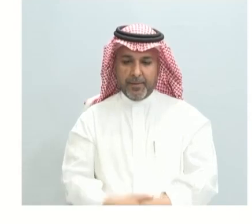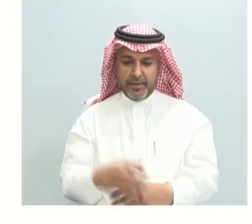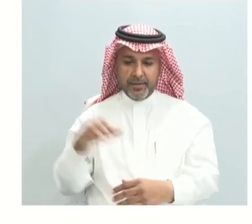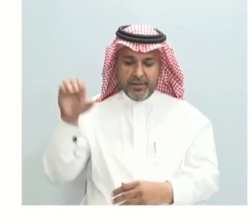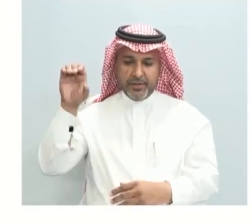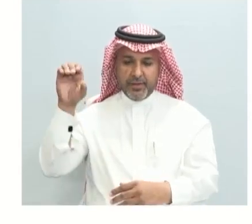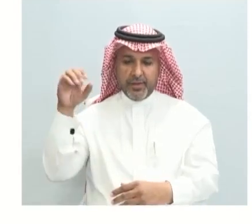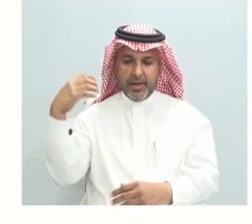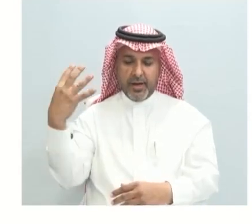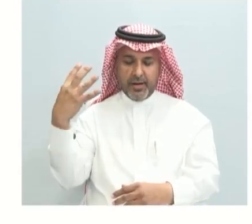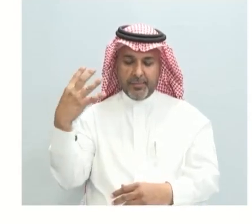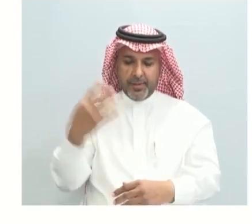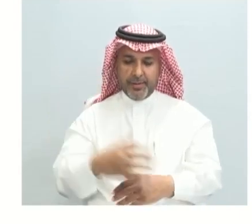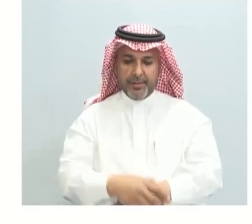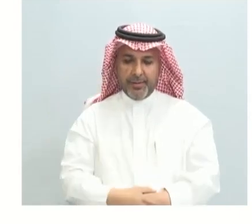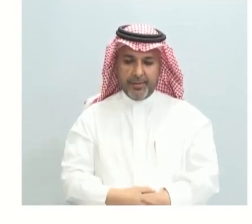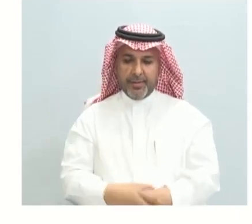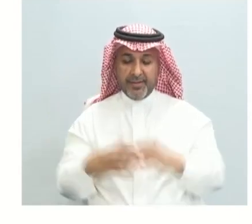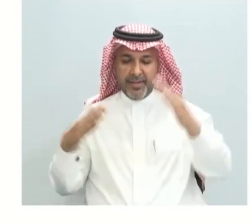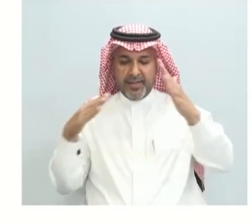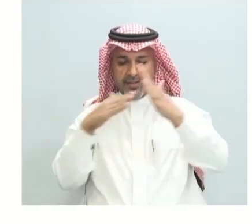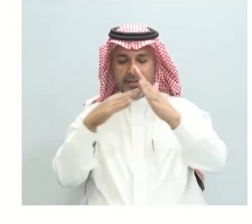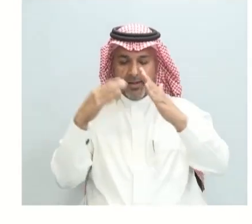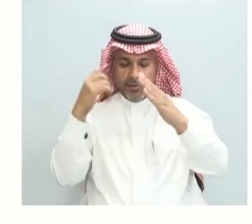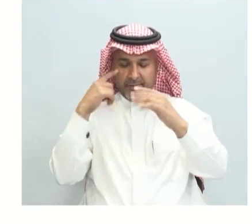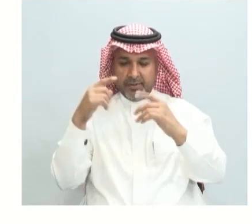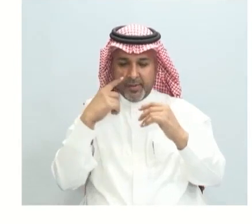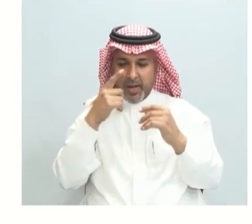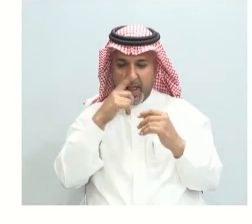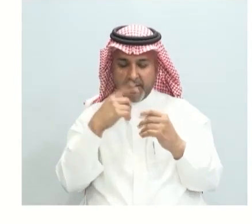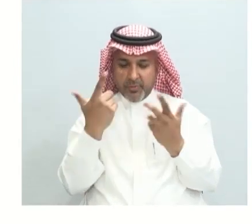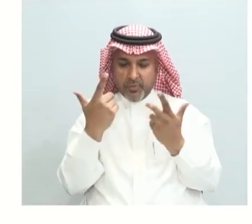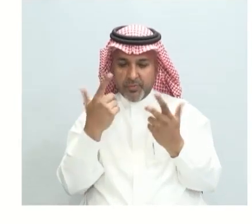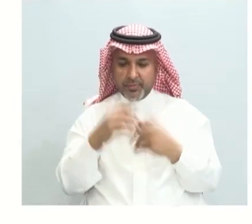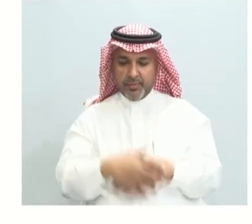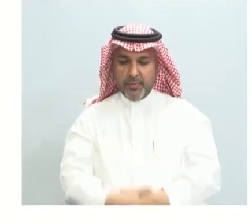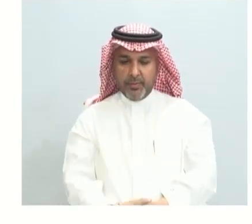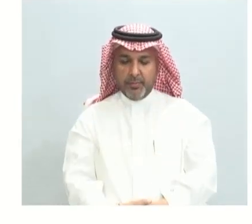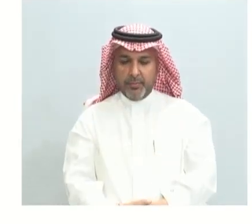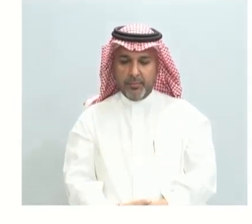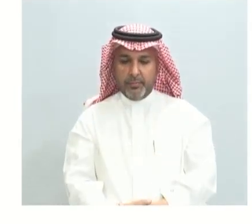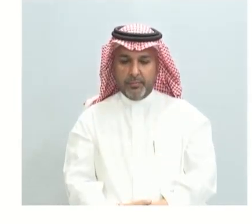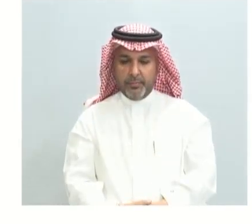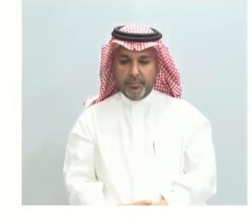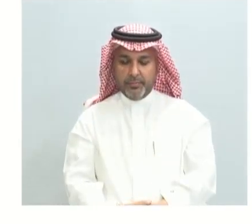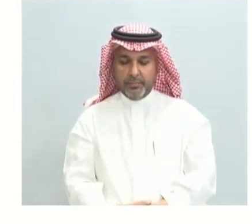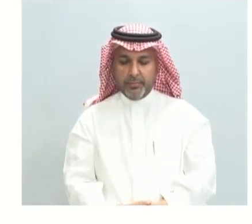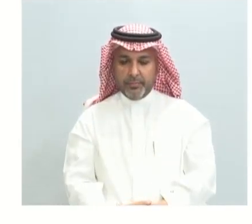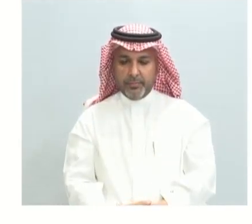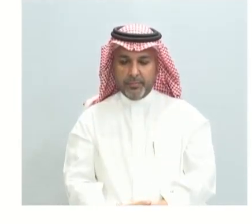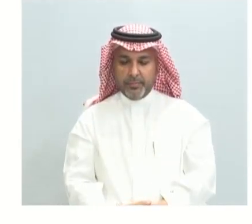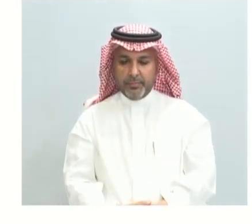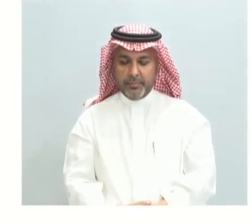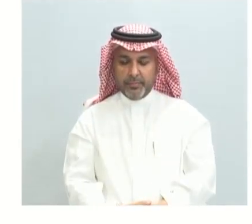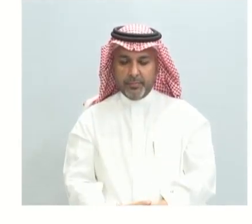والضلع سي يساوي 4 طبعا طالما ان الزاويه هذه منفرجه فخلاص يعني عادي استخدم قانون الجيب او جيب التمام